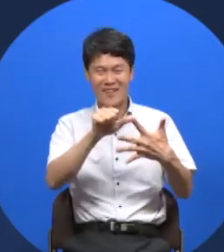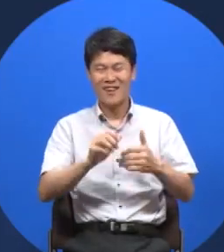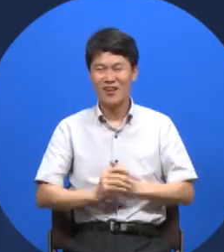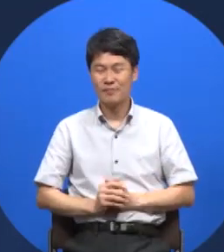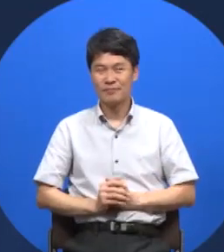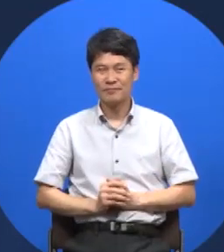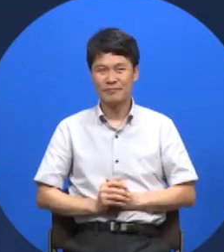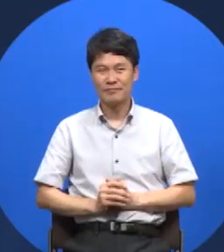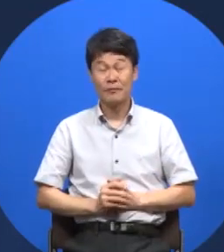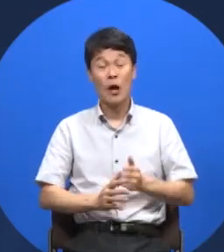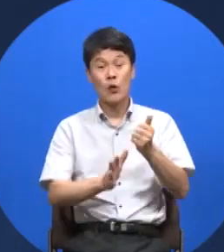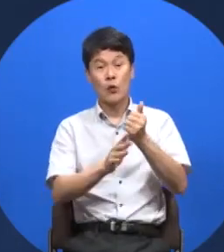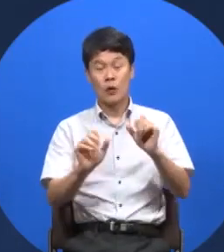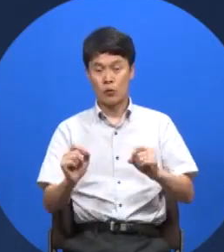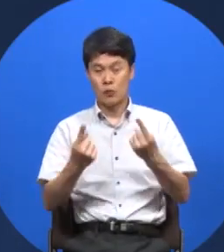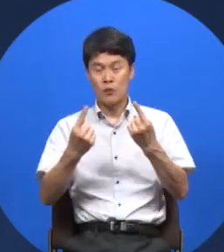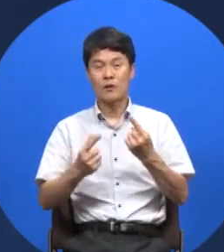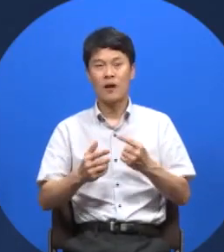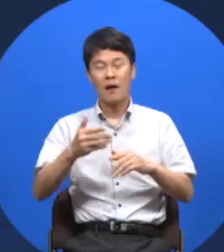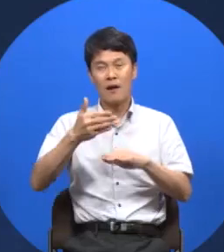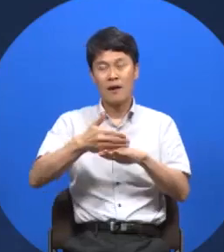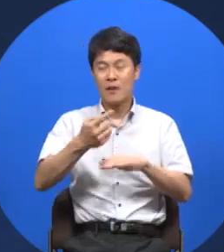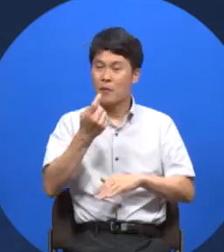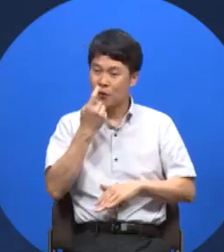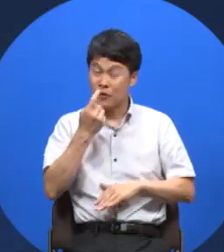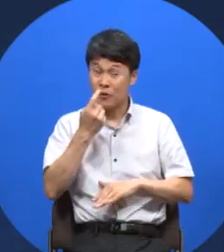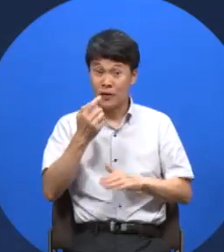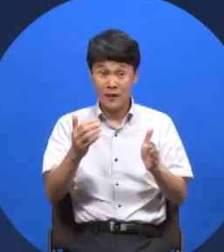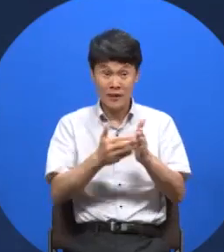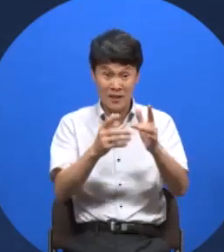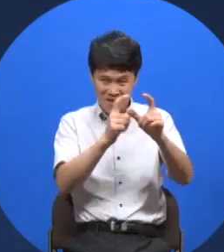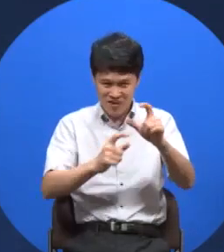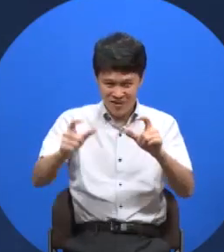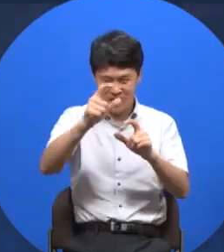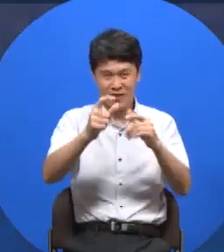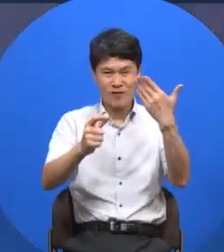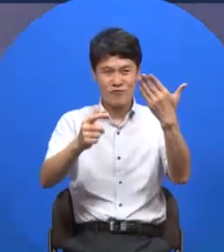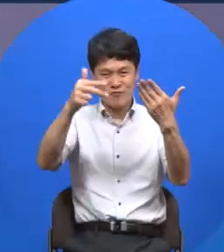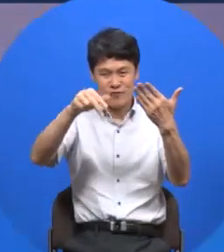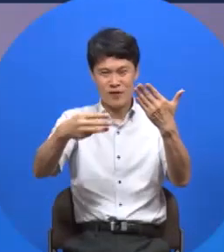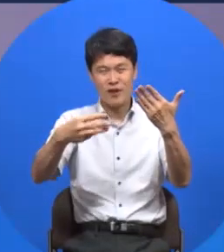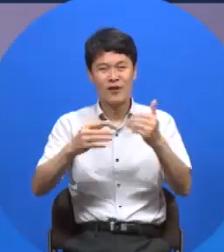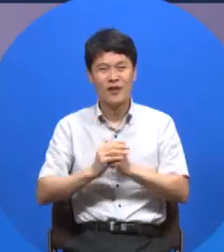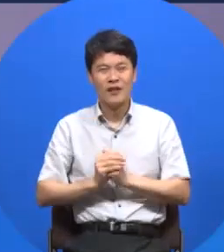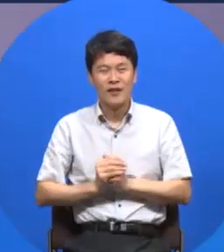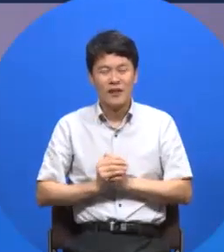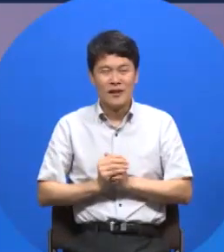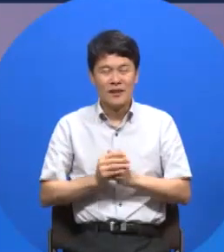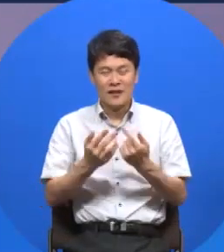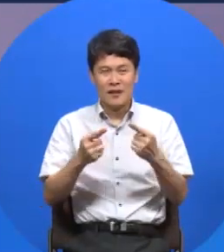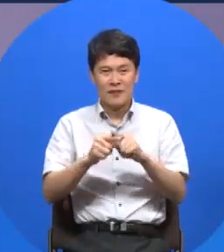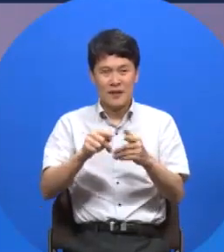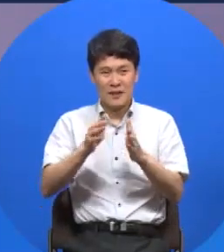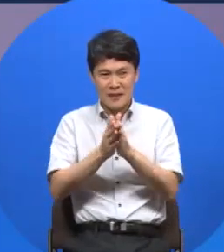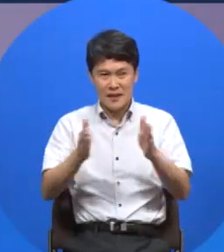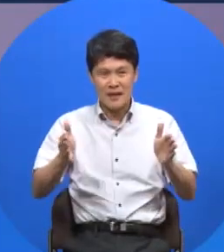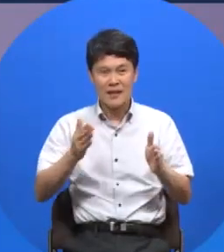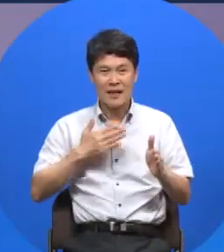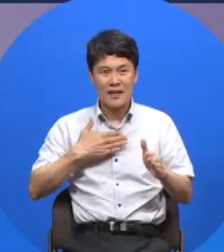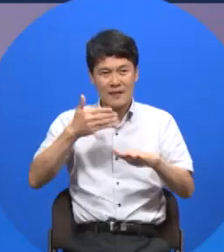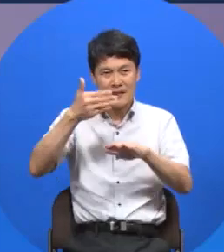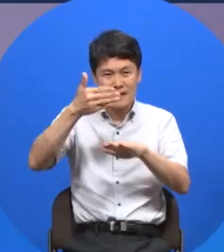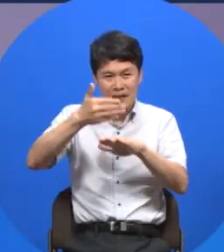이 감사를 배웠습니다. 그러나 감사만으로 끝나지 않았습니다. 구절을 보십시오. 본문 9절입니다. 다 같이 시작.